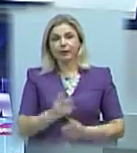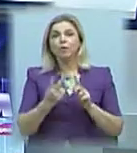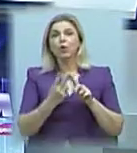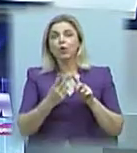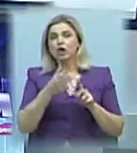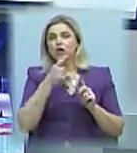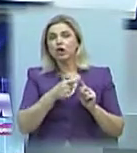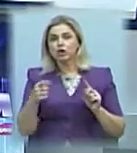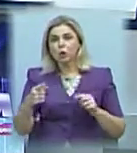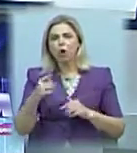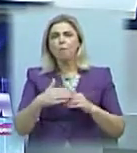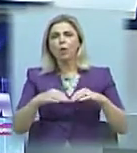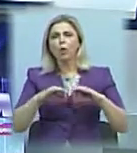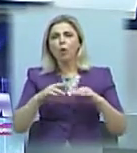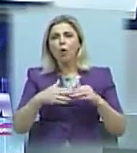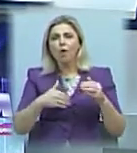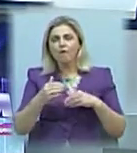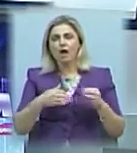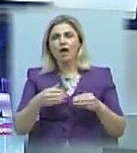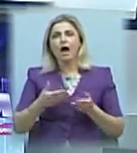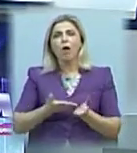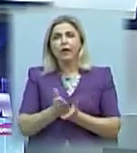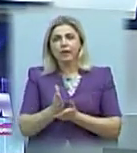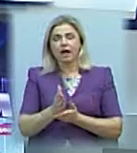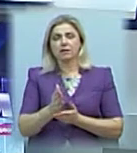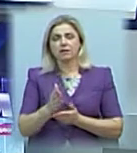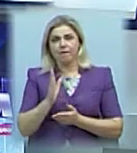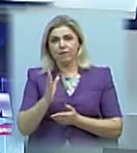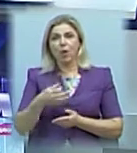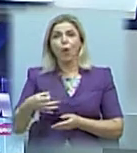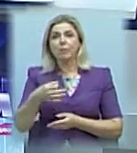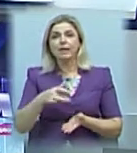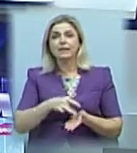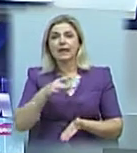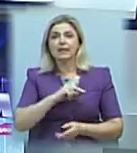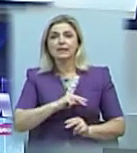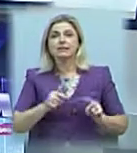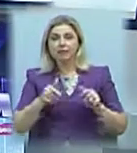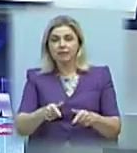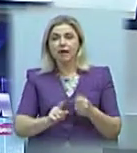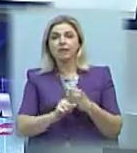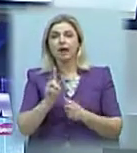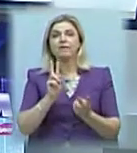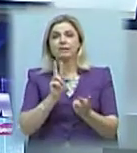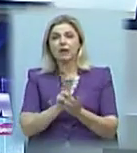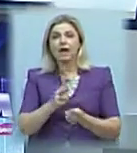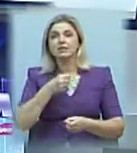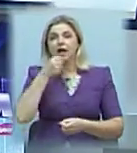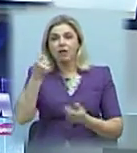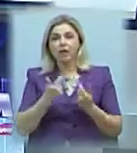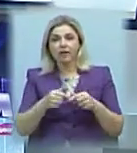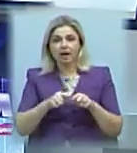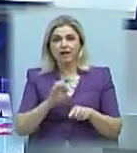сезон профорієнтаційного заходу «Клуб професіоналів» в обласному центрі зайнятості розпочали із зустрічі старшокласників